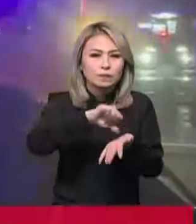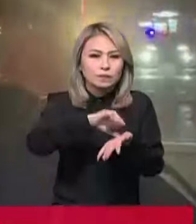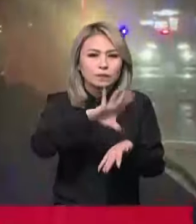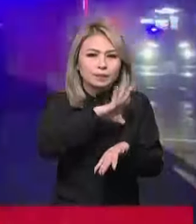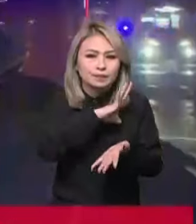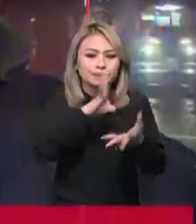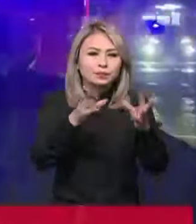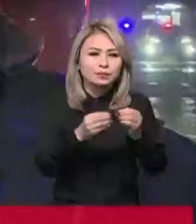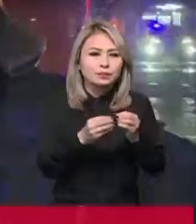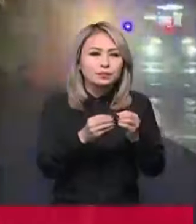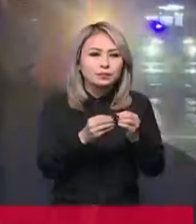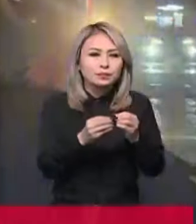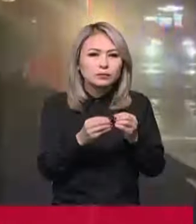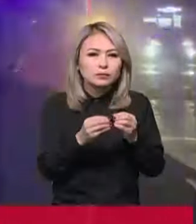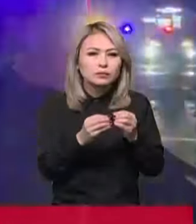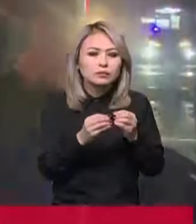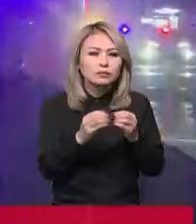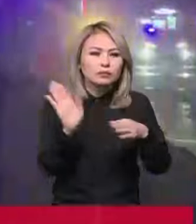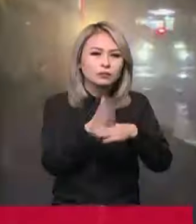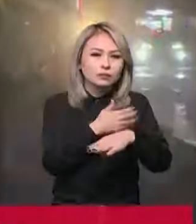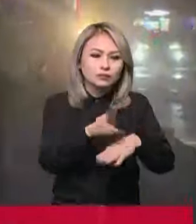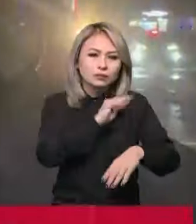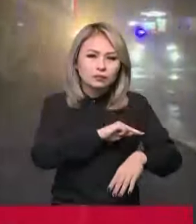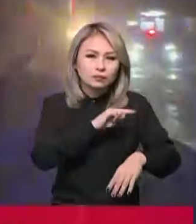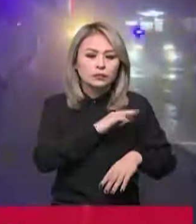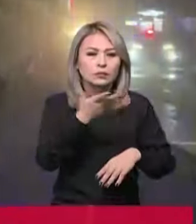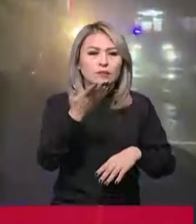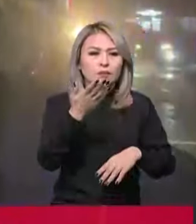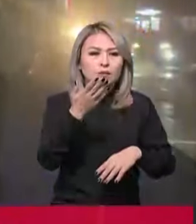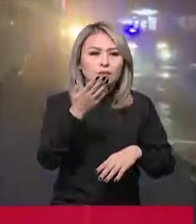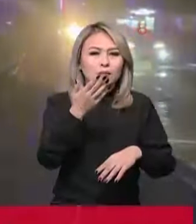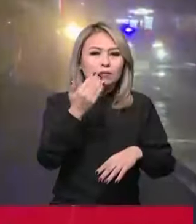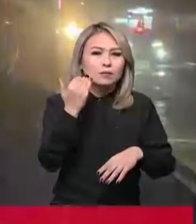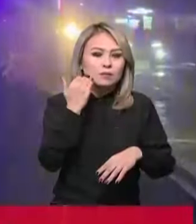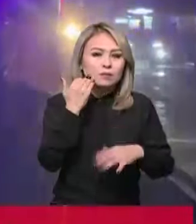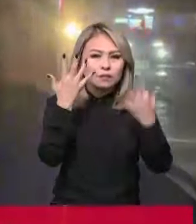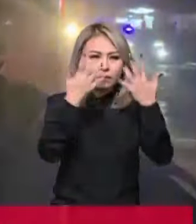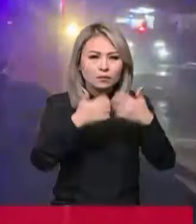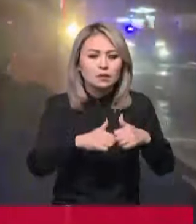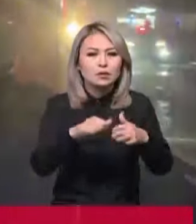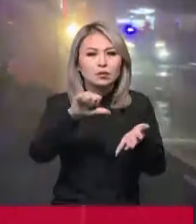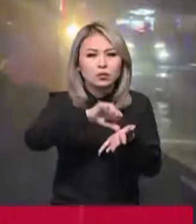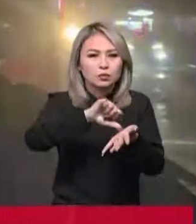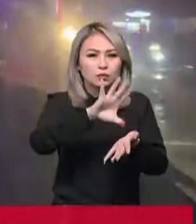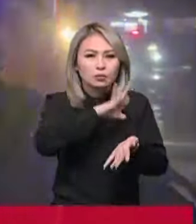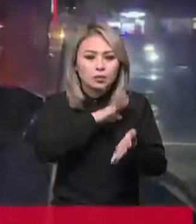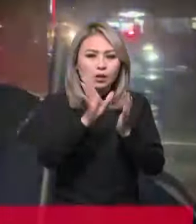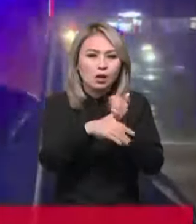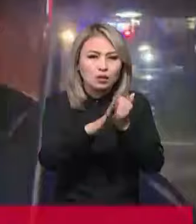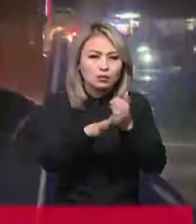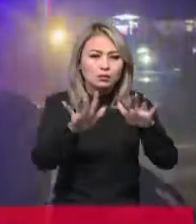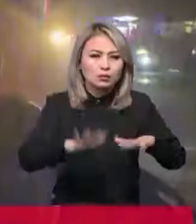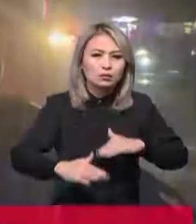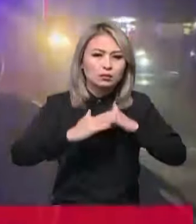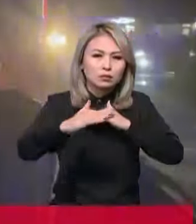өртке жедел жәрдемнің қызметкерлері, полиция қызметкерлері, 50 шақты қызметкерлері жұмылдырылды. Атырау